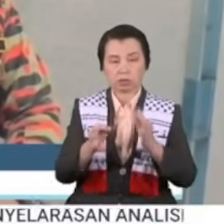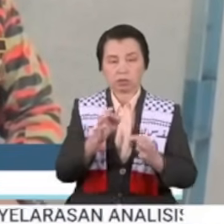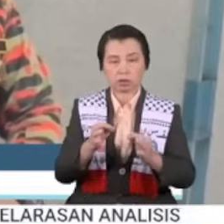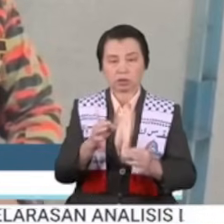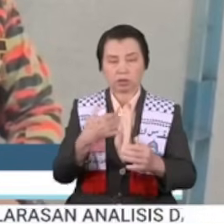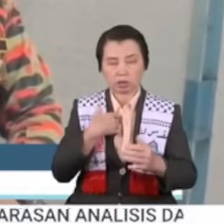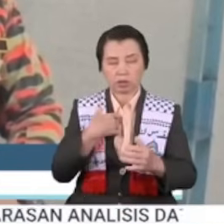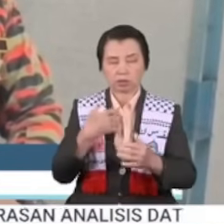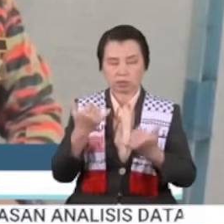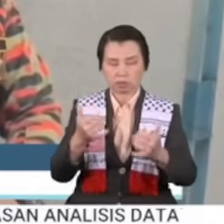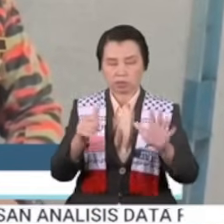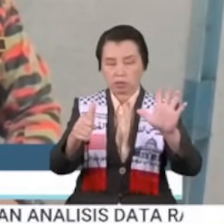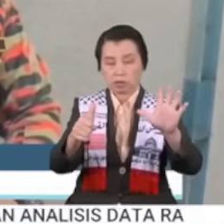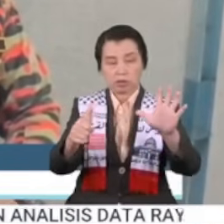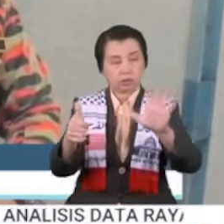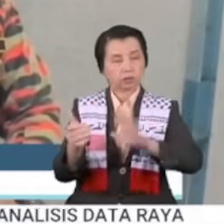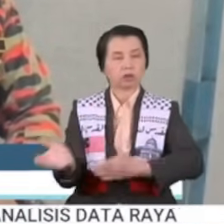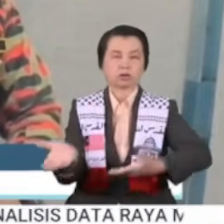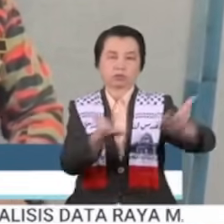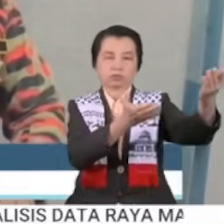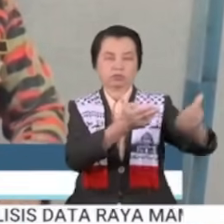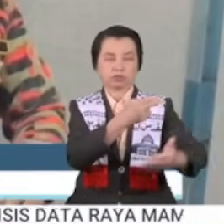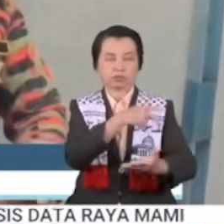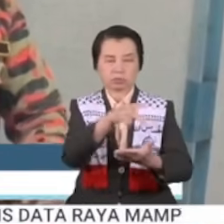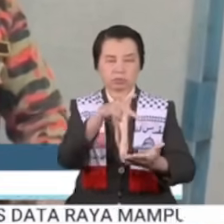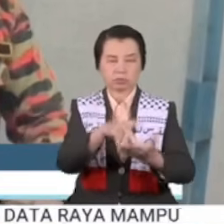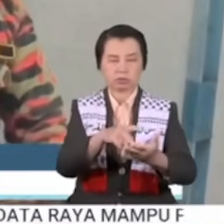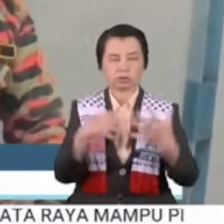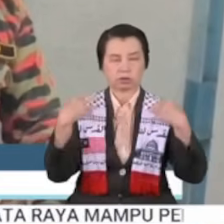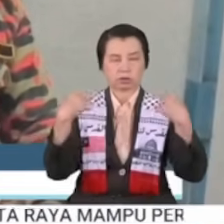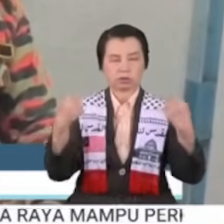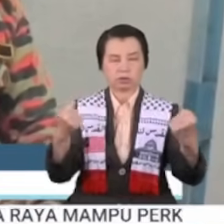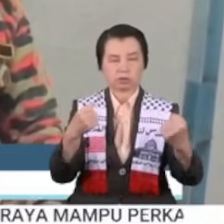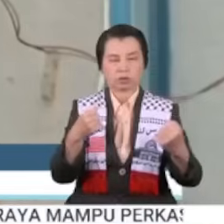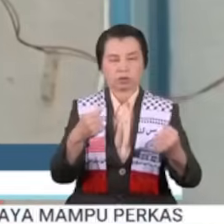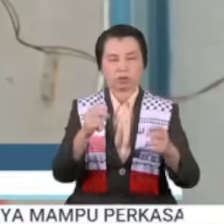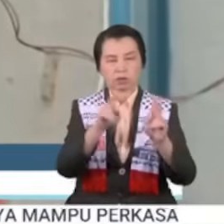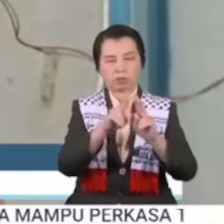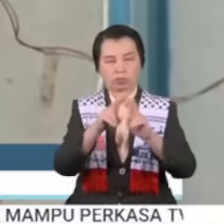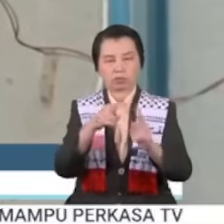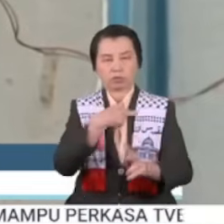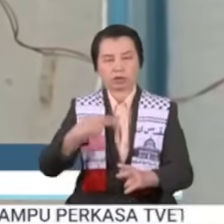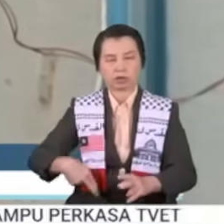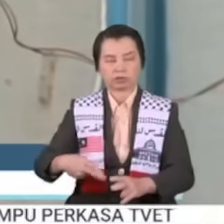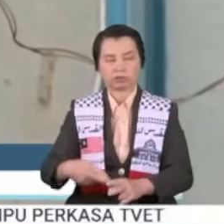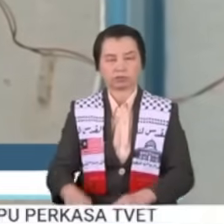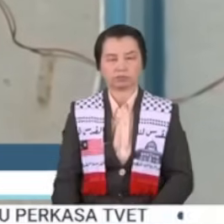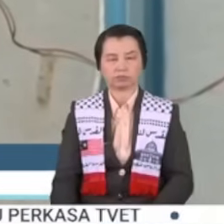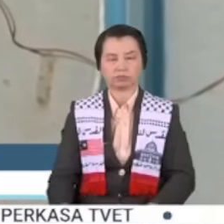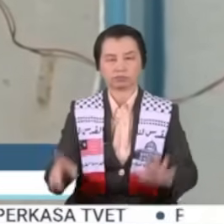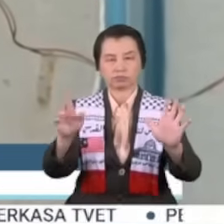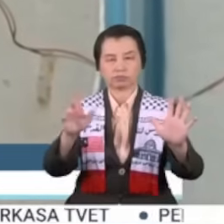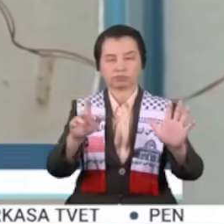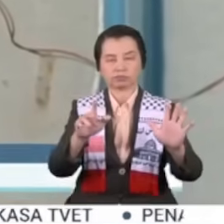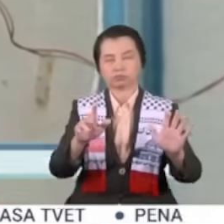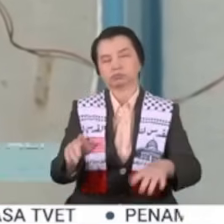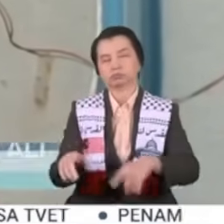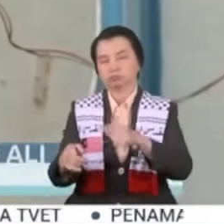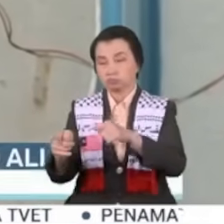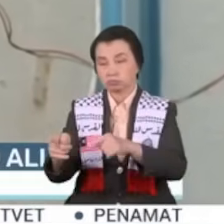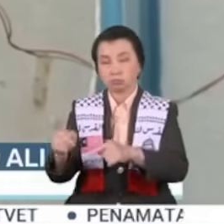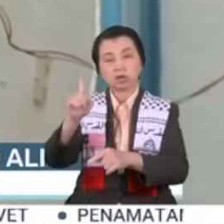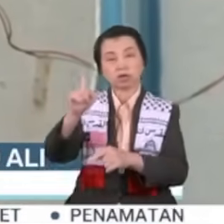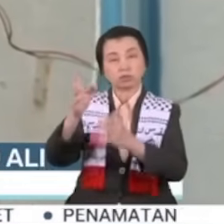mereka telah dibawa ke pusat kesihatan kesihatan di Kampung Raja seorang lagi mangsa yang rasanya